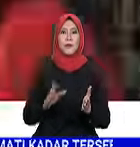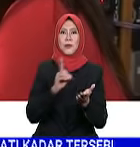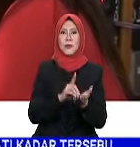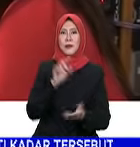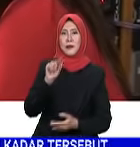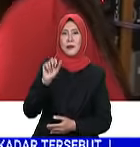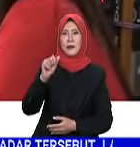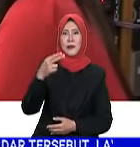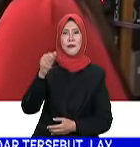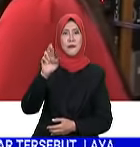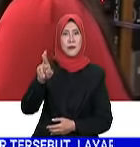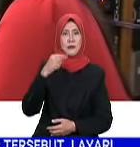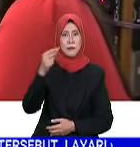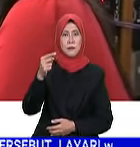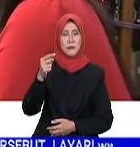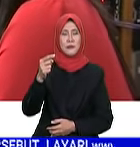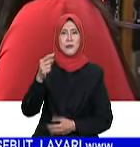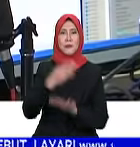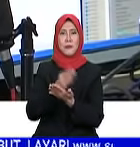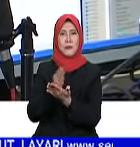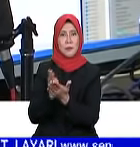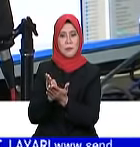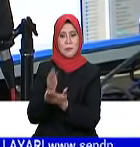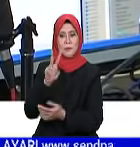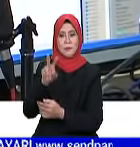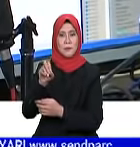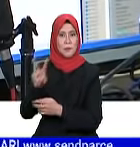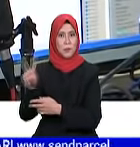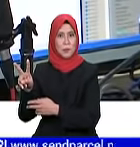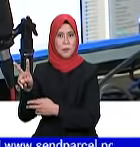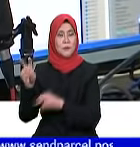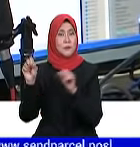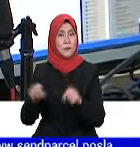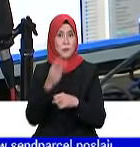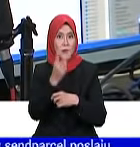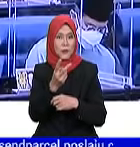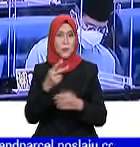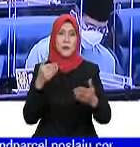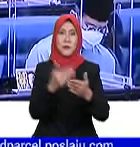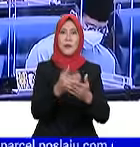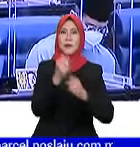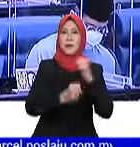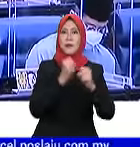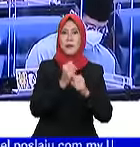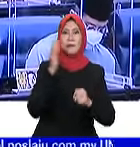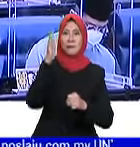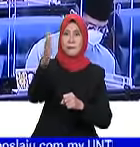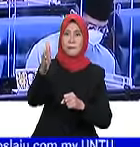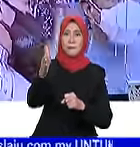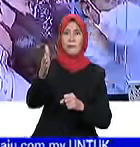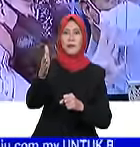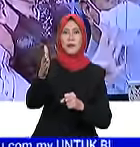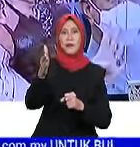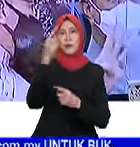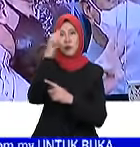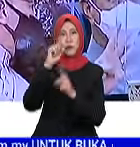Ismail berpandangan keberkesanan bajet 2022 boleh dilihat sehingga pertengahan tahun hadapan mengambil